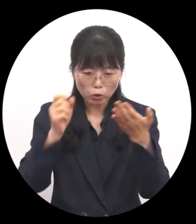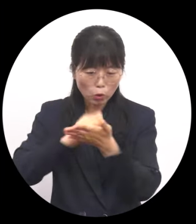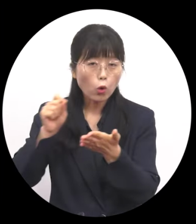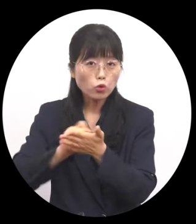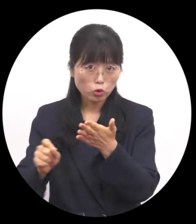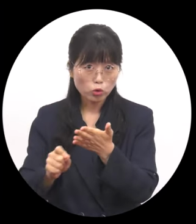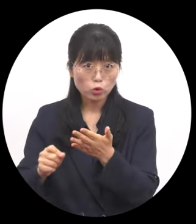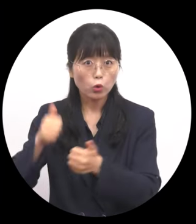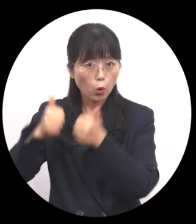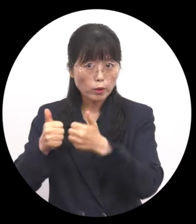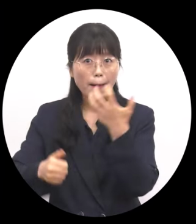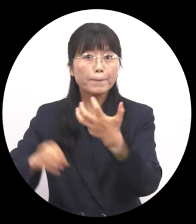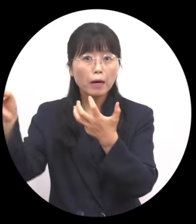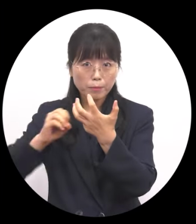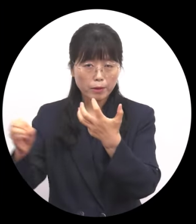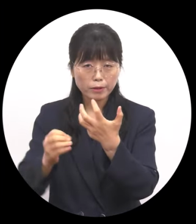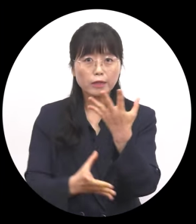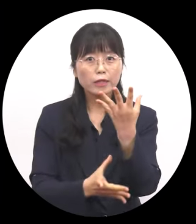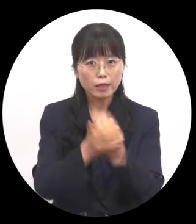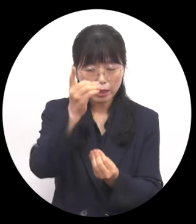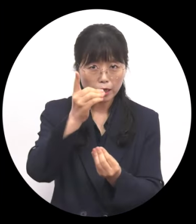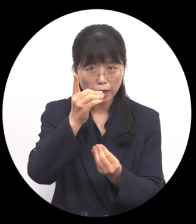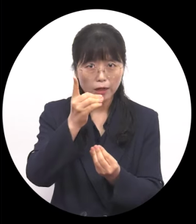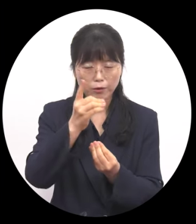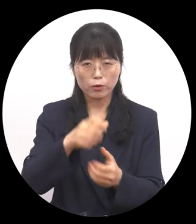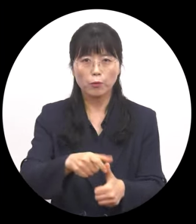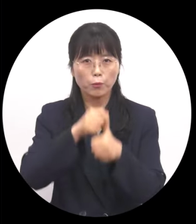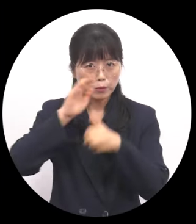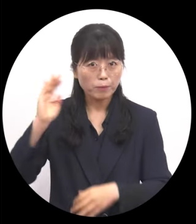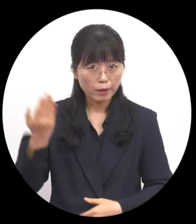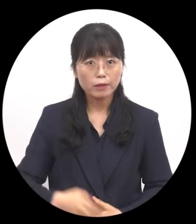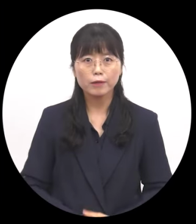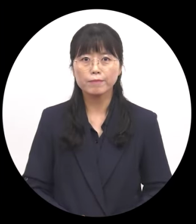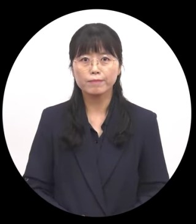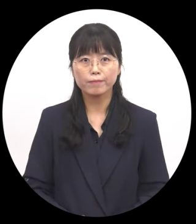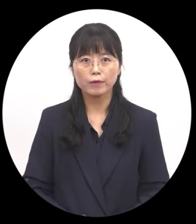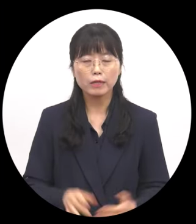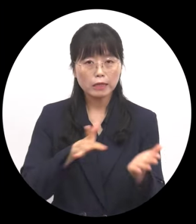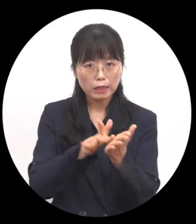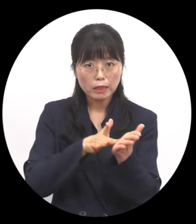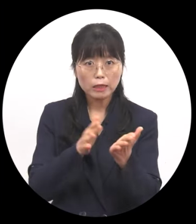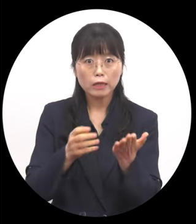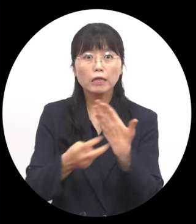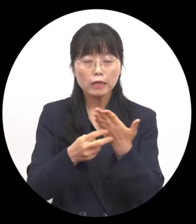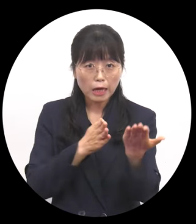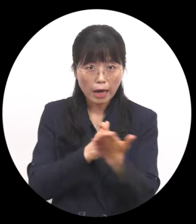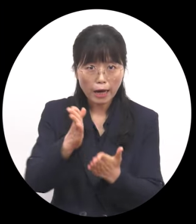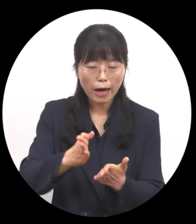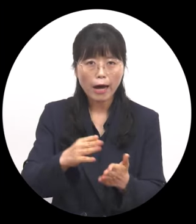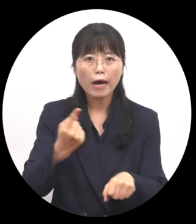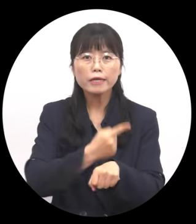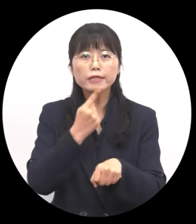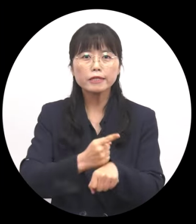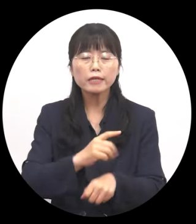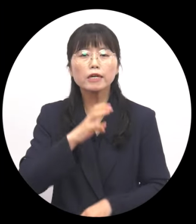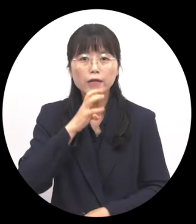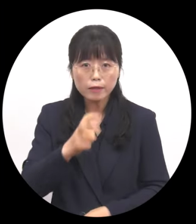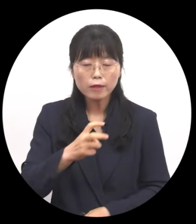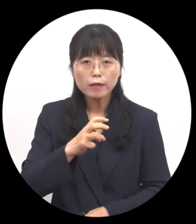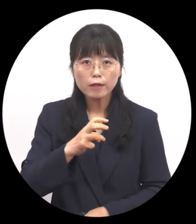논술고사 80%의 일괄 합산 전형으로 운영이 됩니다. 의예과 같은 경우에는 100분 동안